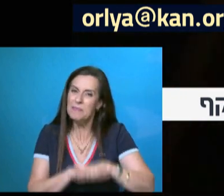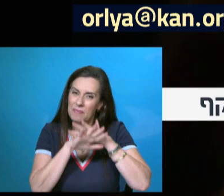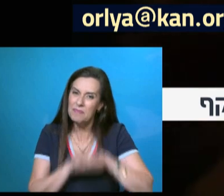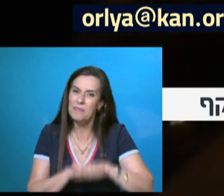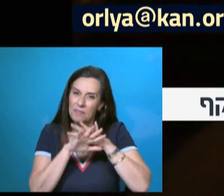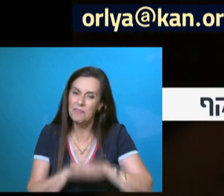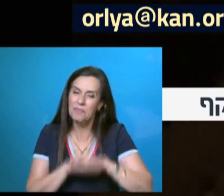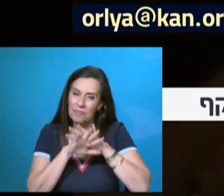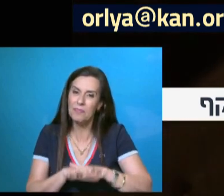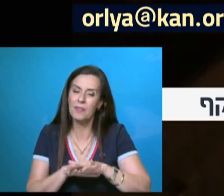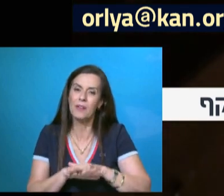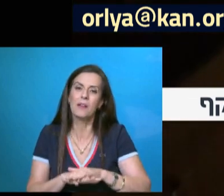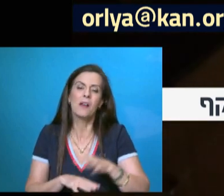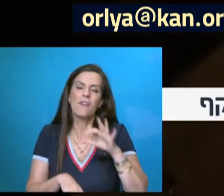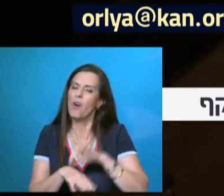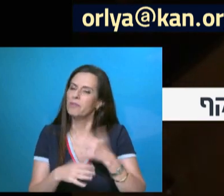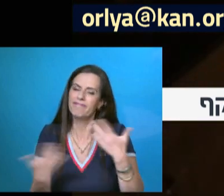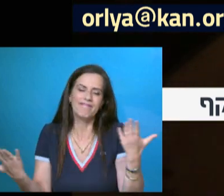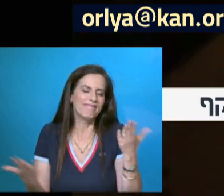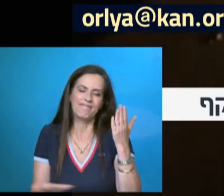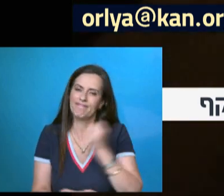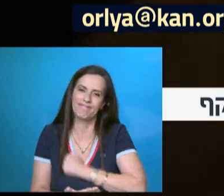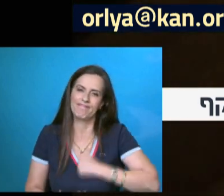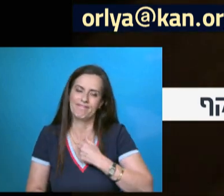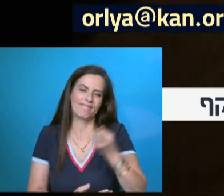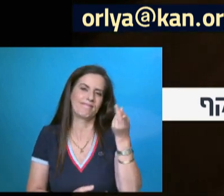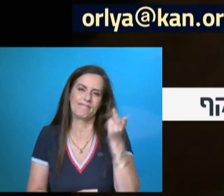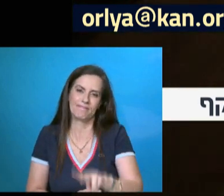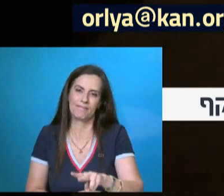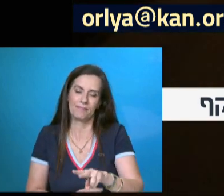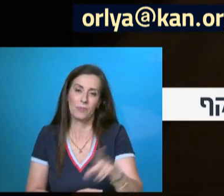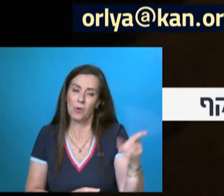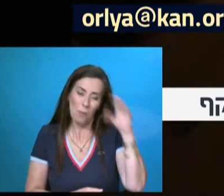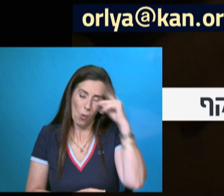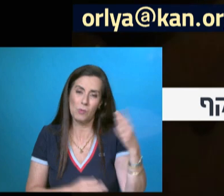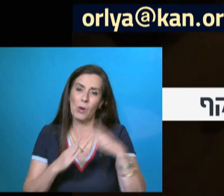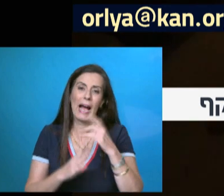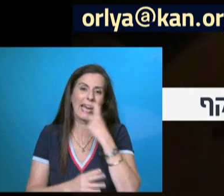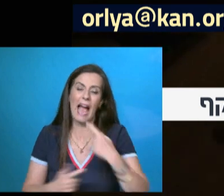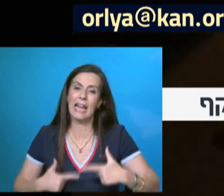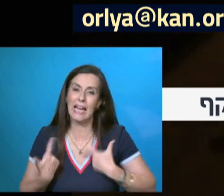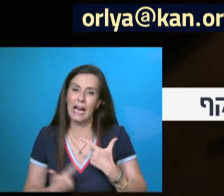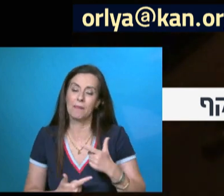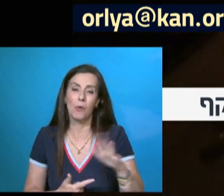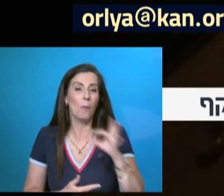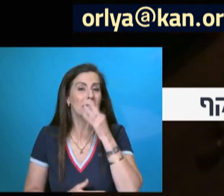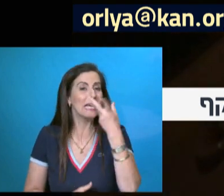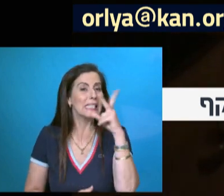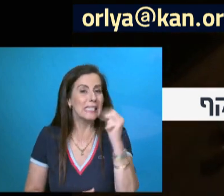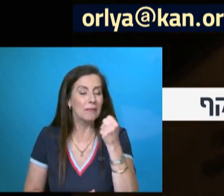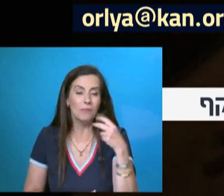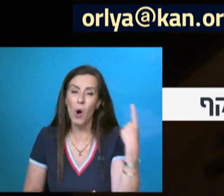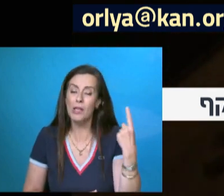בבית החולים, הרופאים נאלצו לקבוע את מותו של תושב קריית חיים, כבן 20 ממוצא